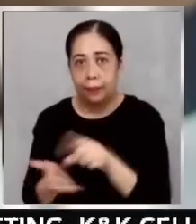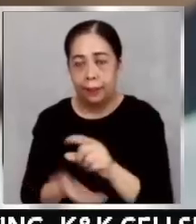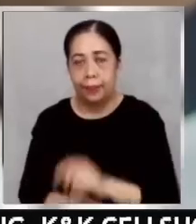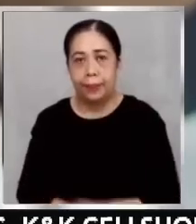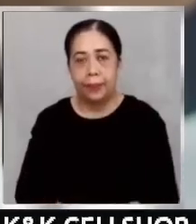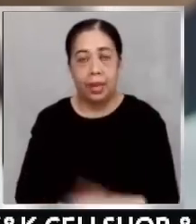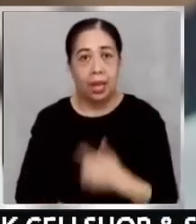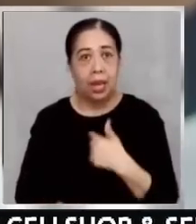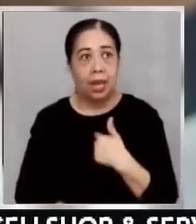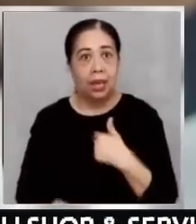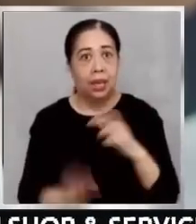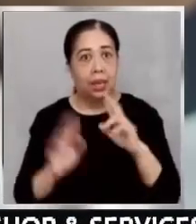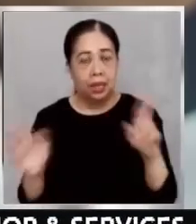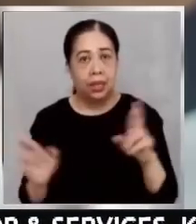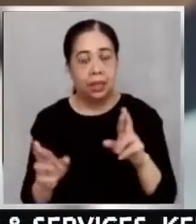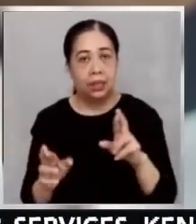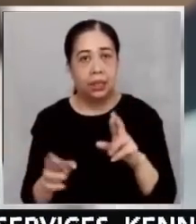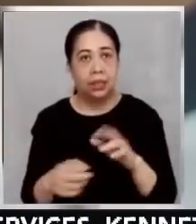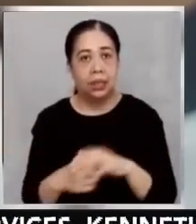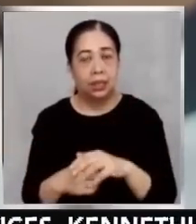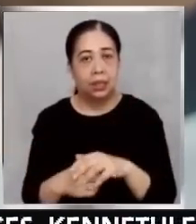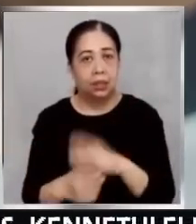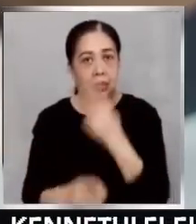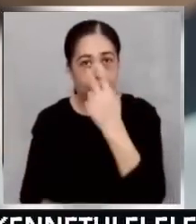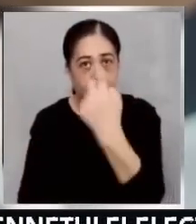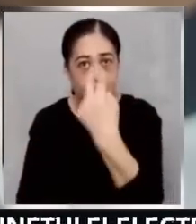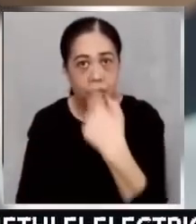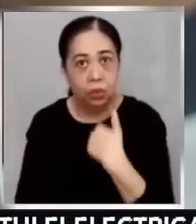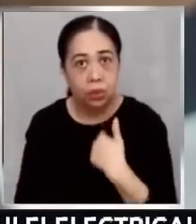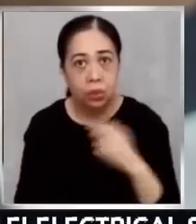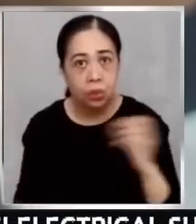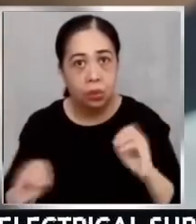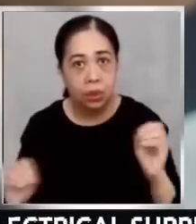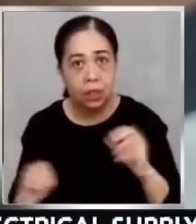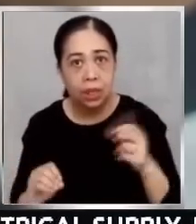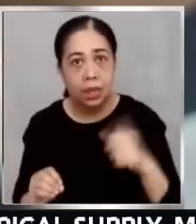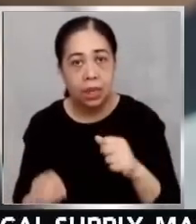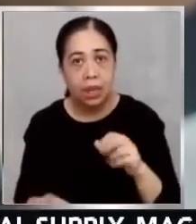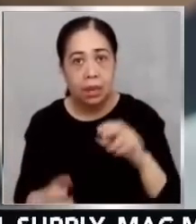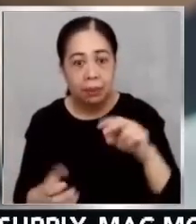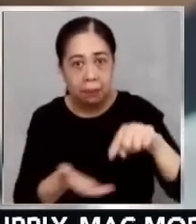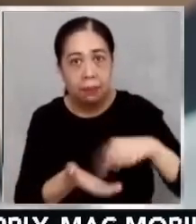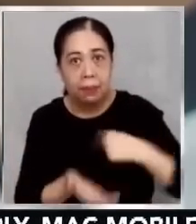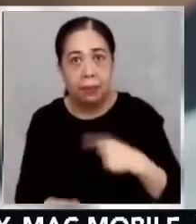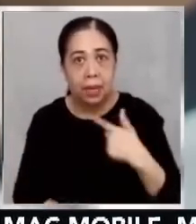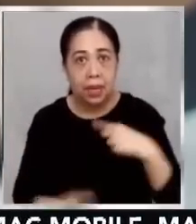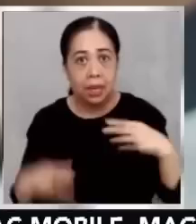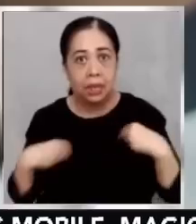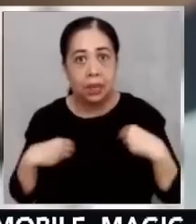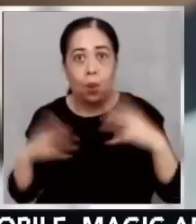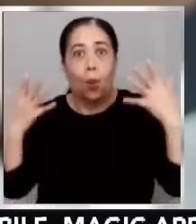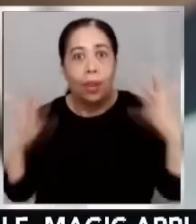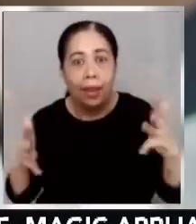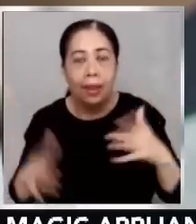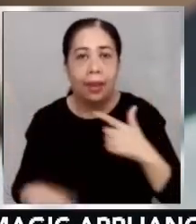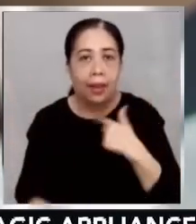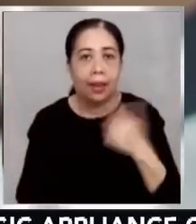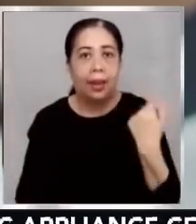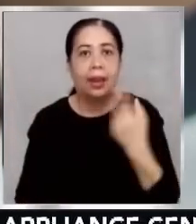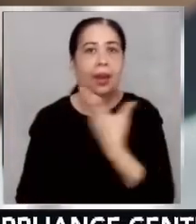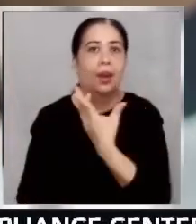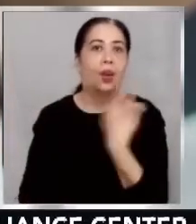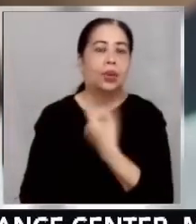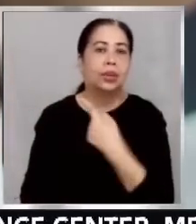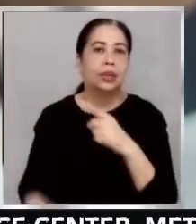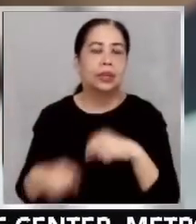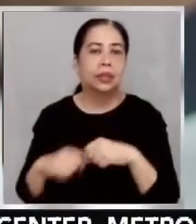nakahandang tumitig sa harap ng camera. Wala pong anumang 5 man po na ako'y natanggap doon. Wala po dahil meron lamang po akong tinanong